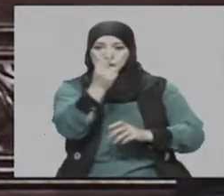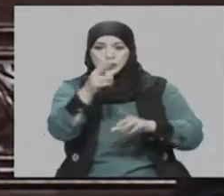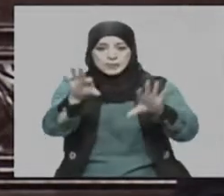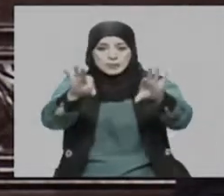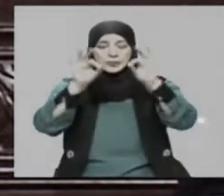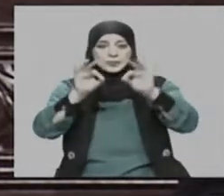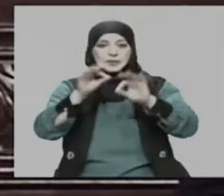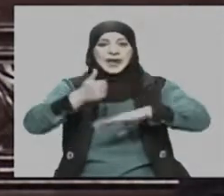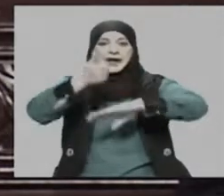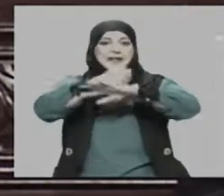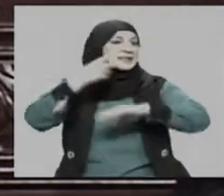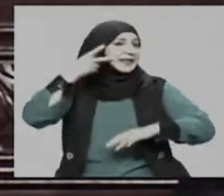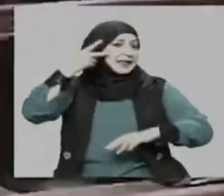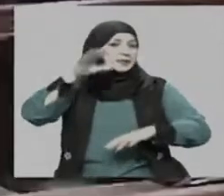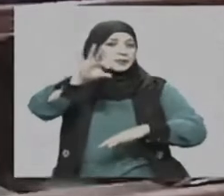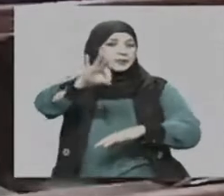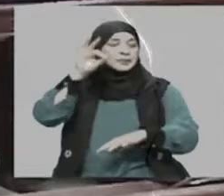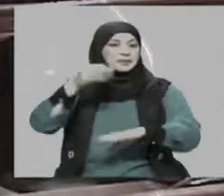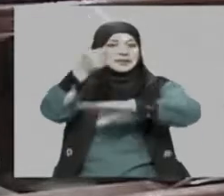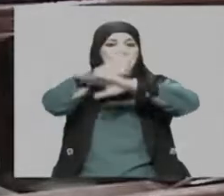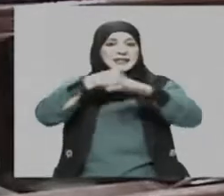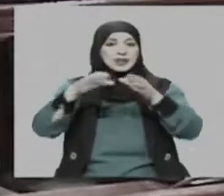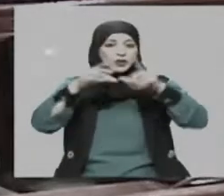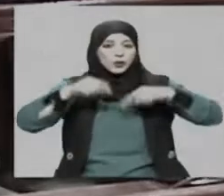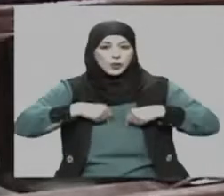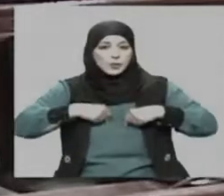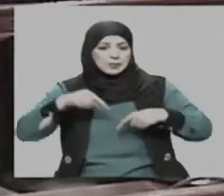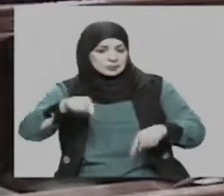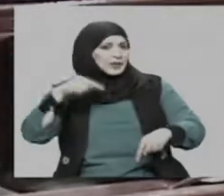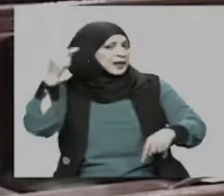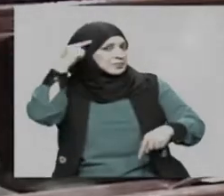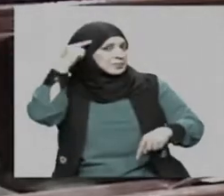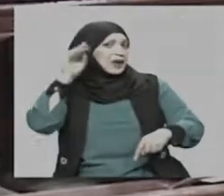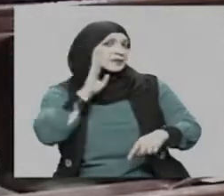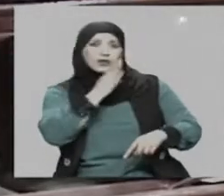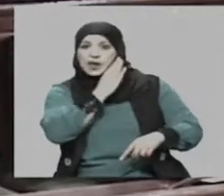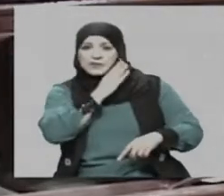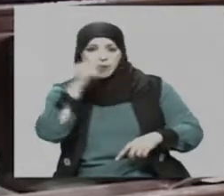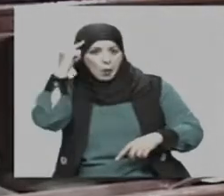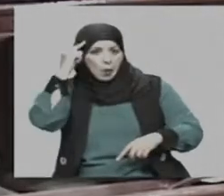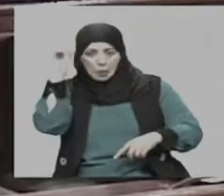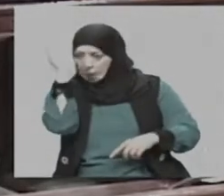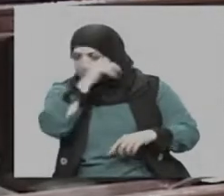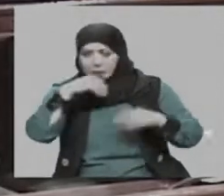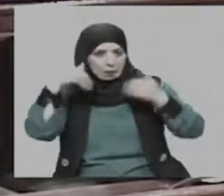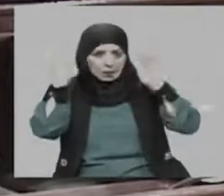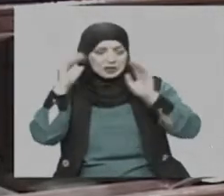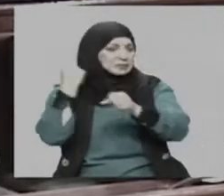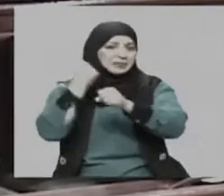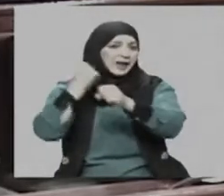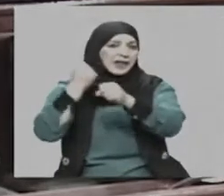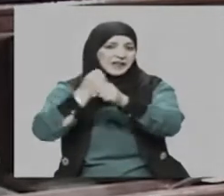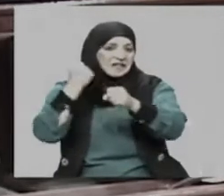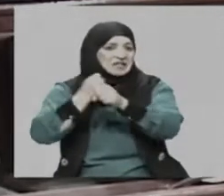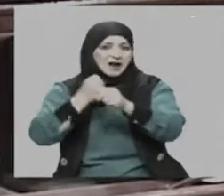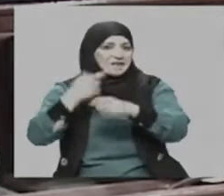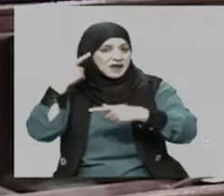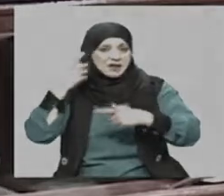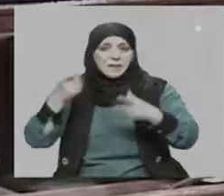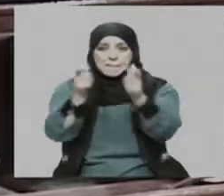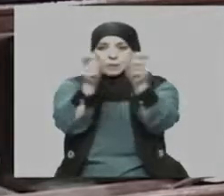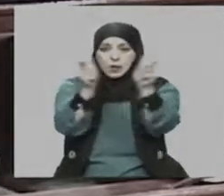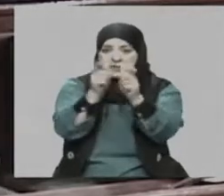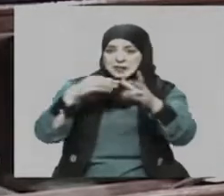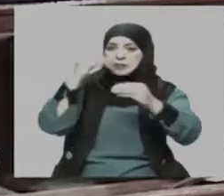عمري ما كنت متصور انه انا في جانفي كنت خالي الذهن من الحكايه دي. نخدم على روحي ننمي في هالمؤسسات